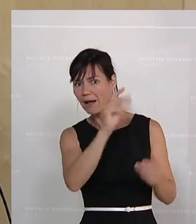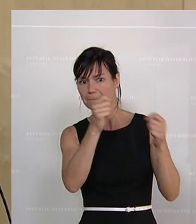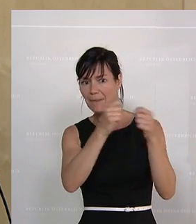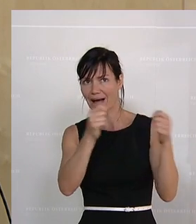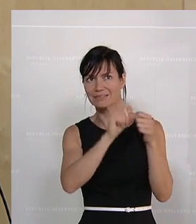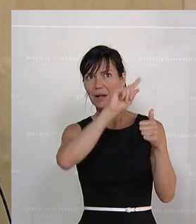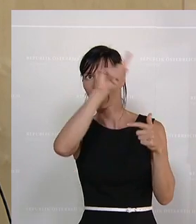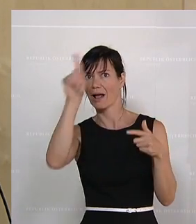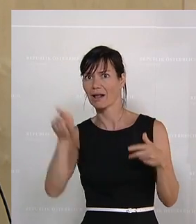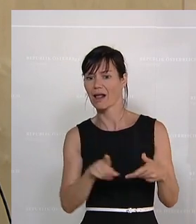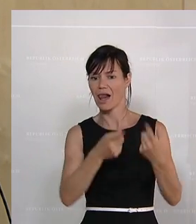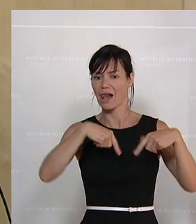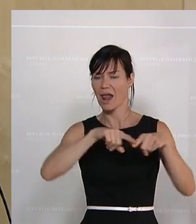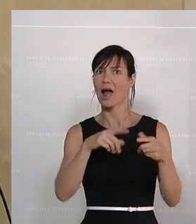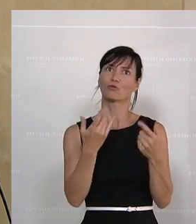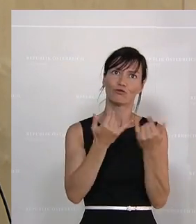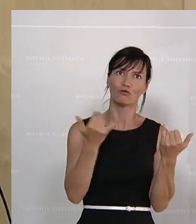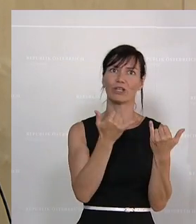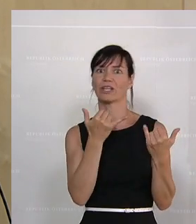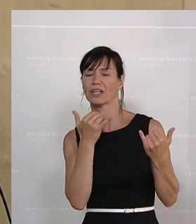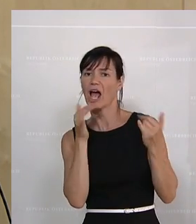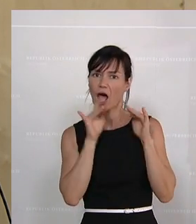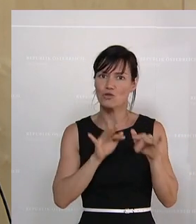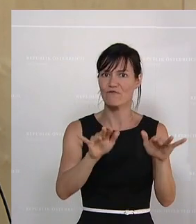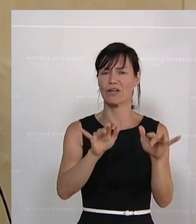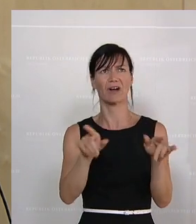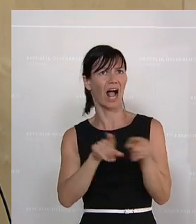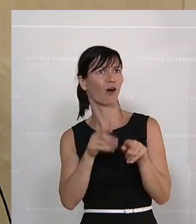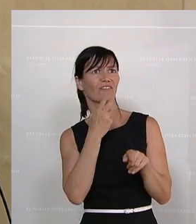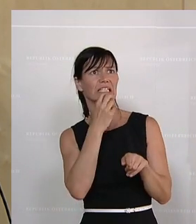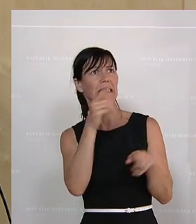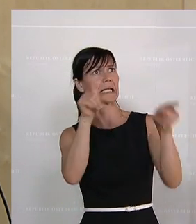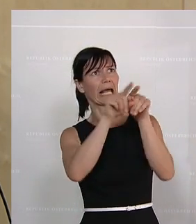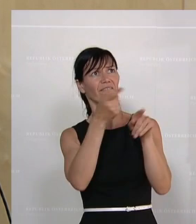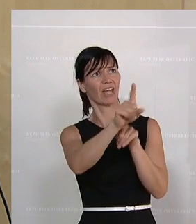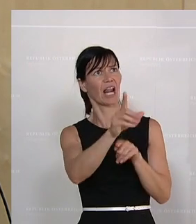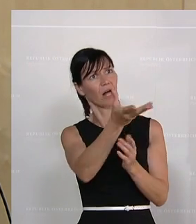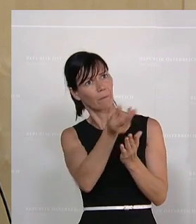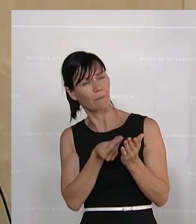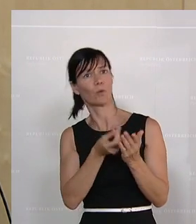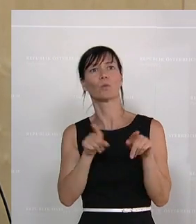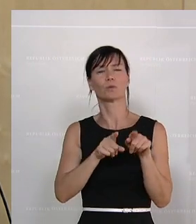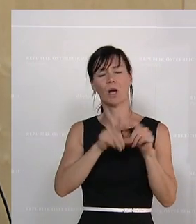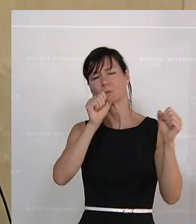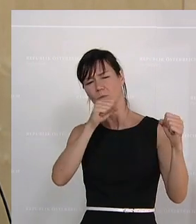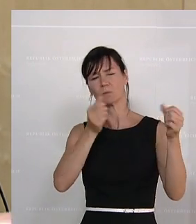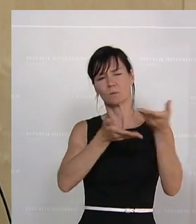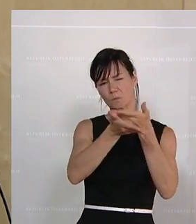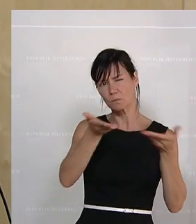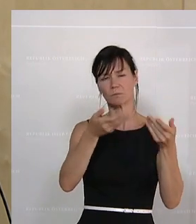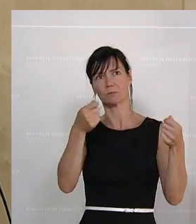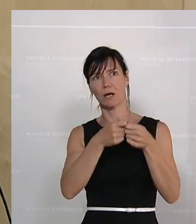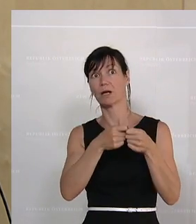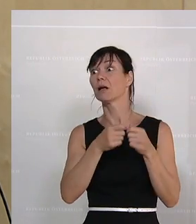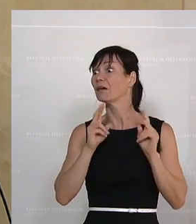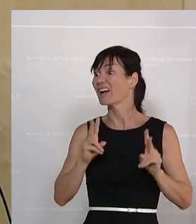unterschiedlichsten ländern angewendet werden erstens einmal um fehler auch zu vermeiden aber auch sich abzustimmen und ich kann ihnen sagen wir sind